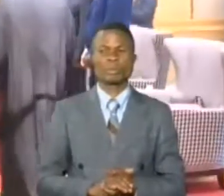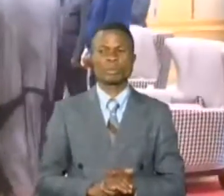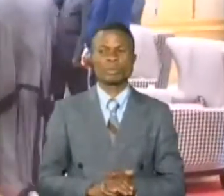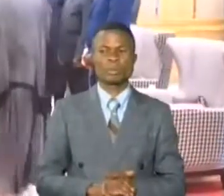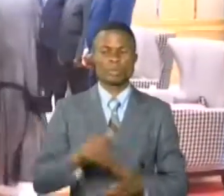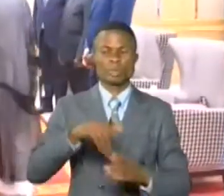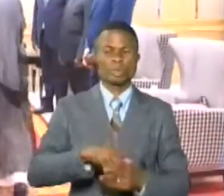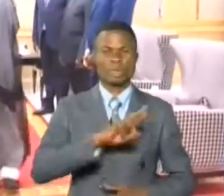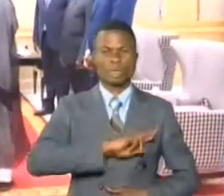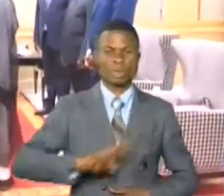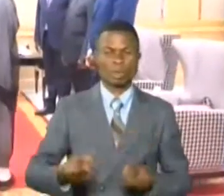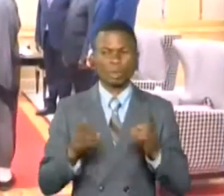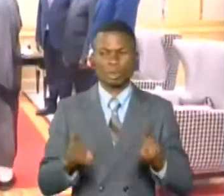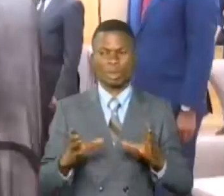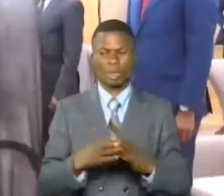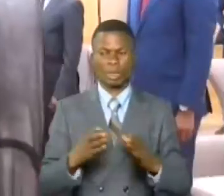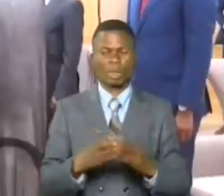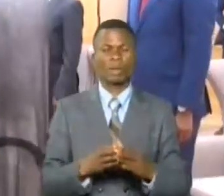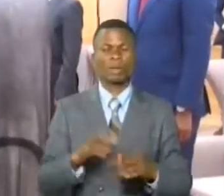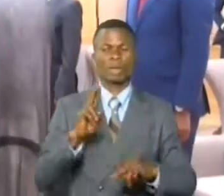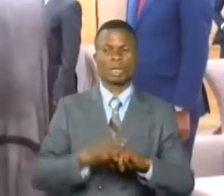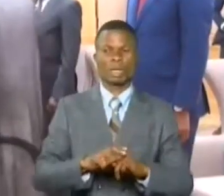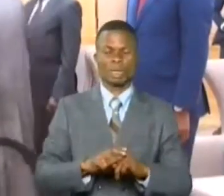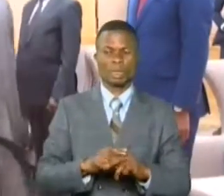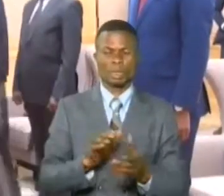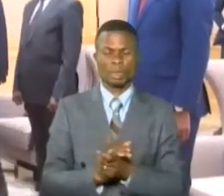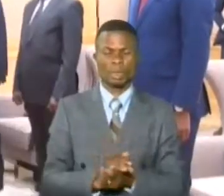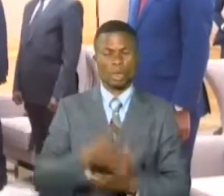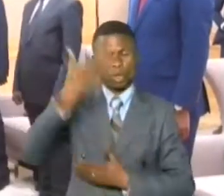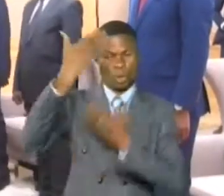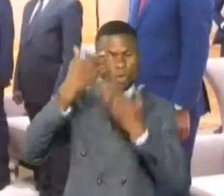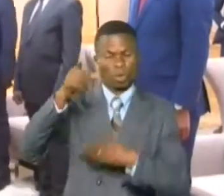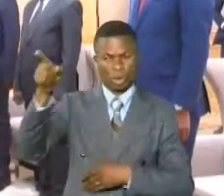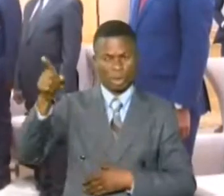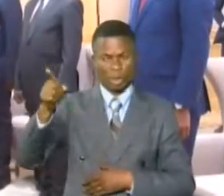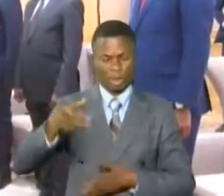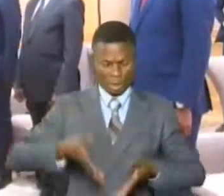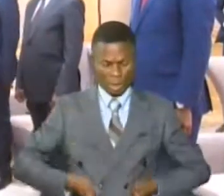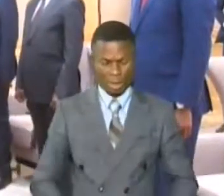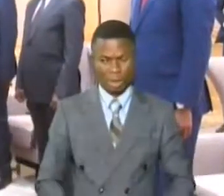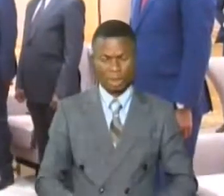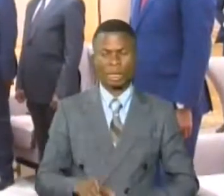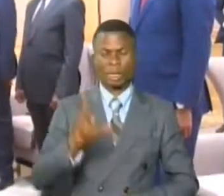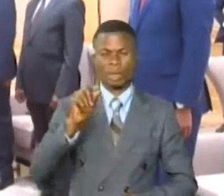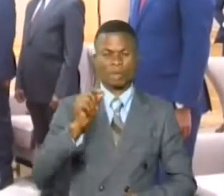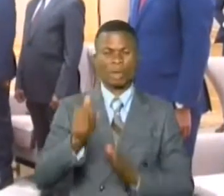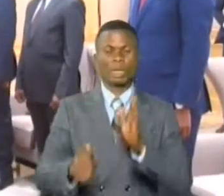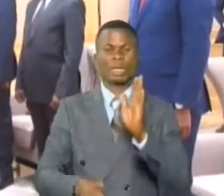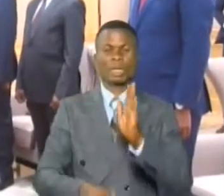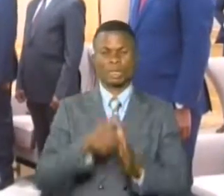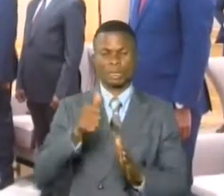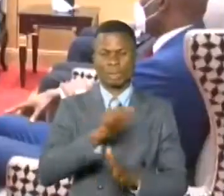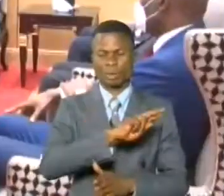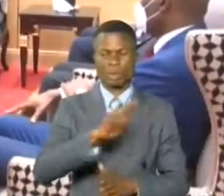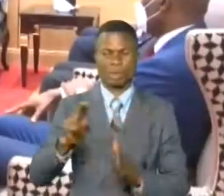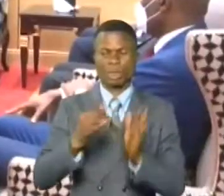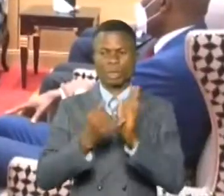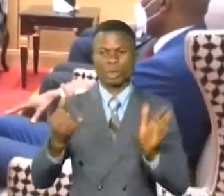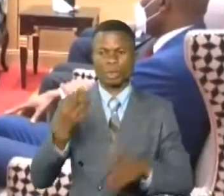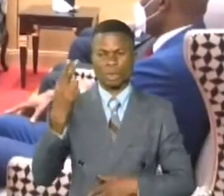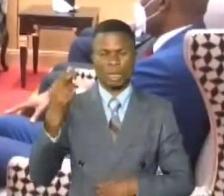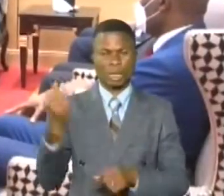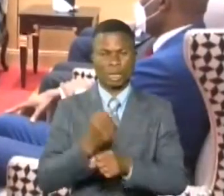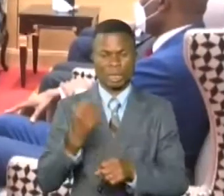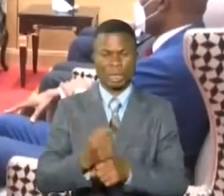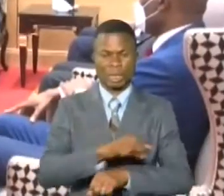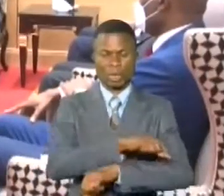République démocratique du Congo avec résidence à Kigali au Rwanda. Né le 20 décembre 1972, il a travaillé notamment au ministère